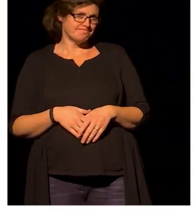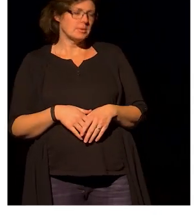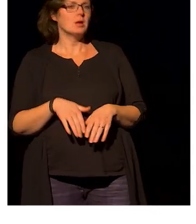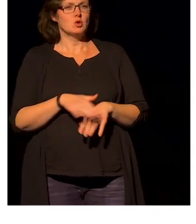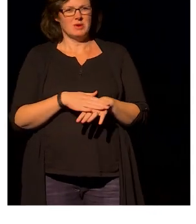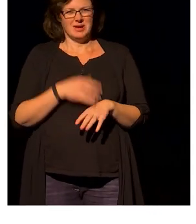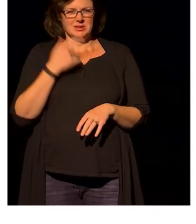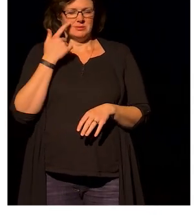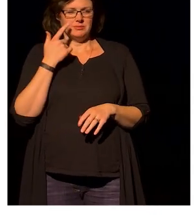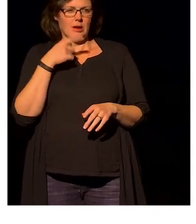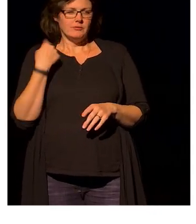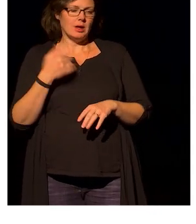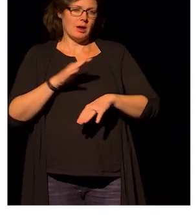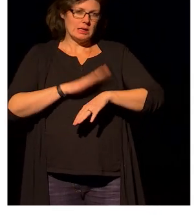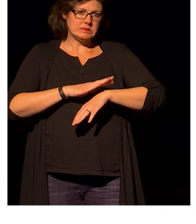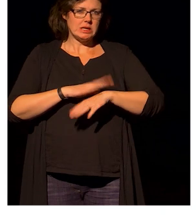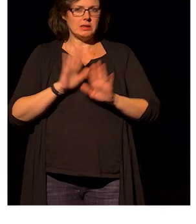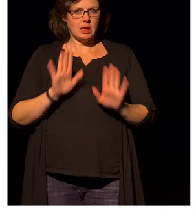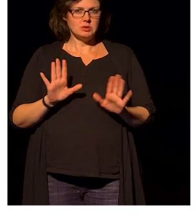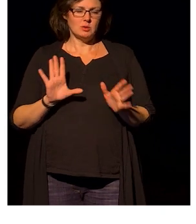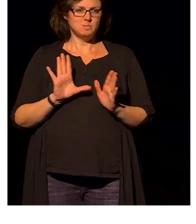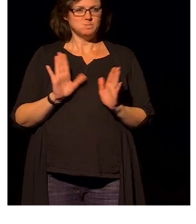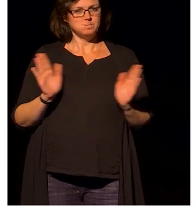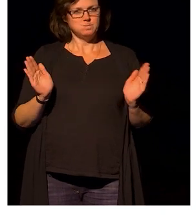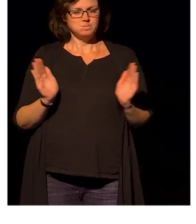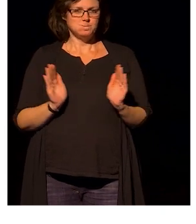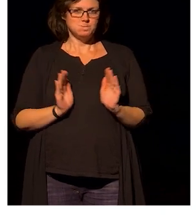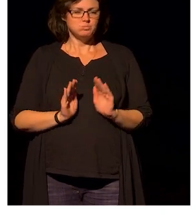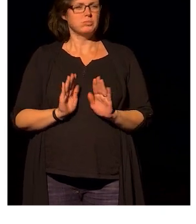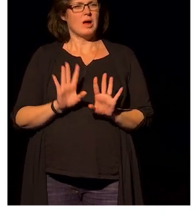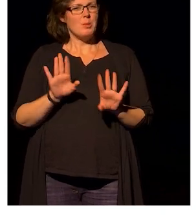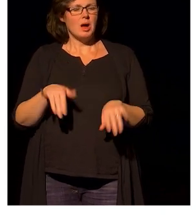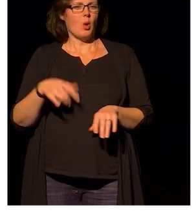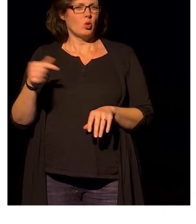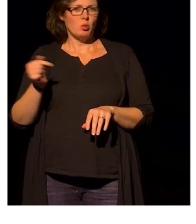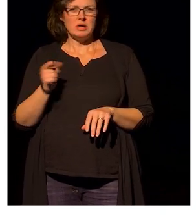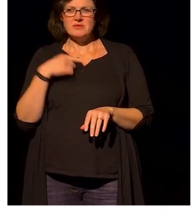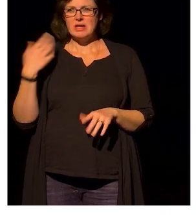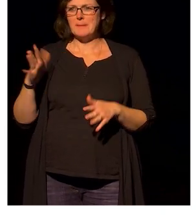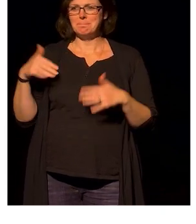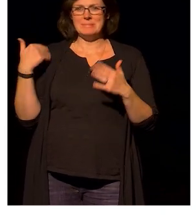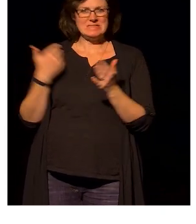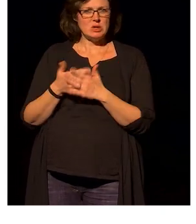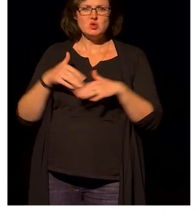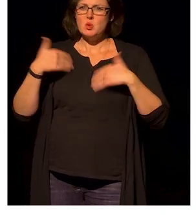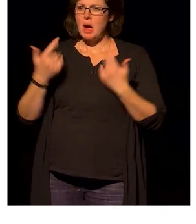Stunde. Thomas, wir haben jetzt überhaupt nicht über Palästinenser geredet.